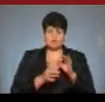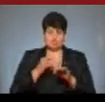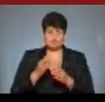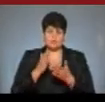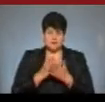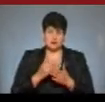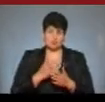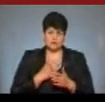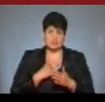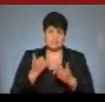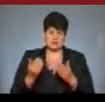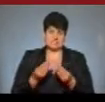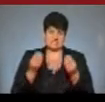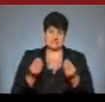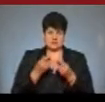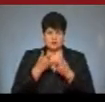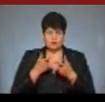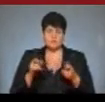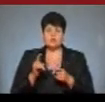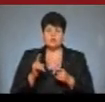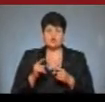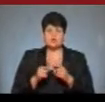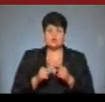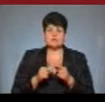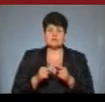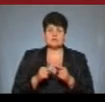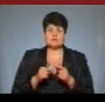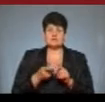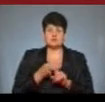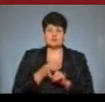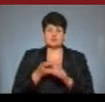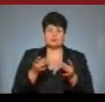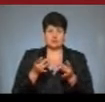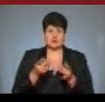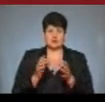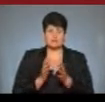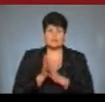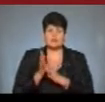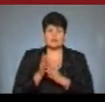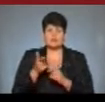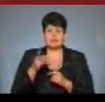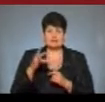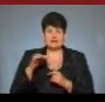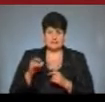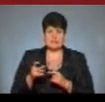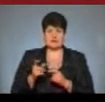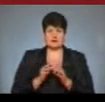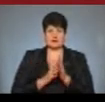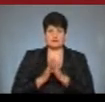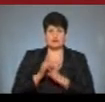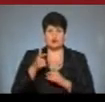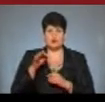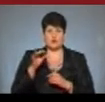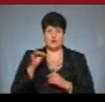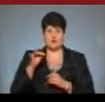вже така найновіша інформація, що через перезволоження ґрунту підгниває коренева система